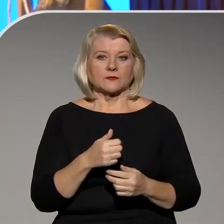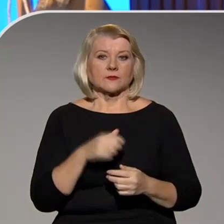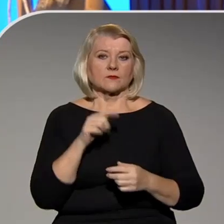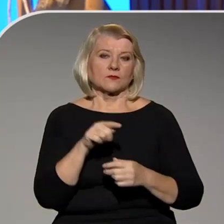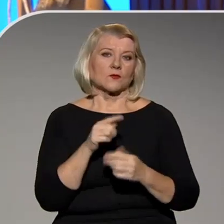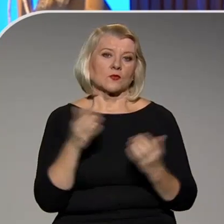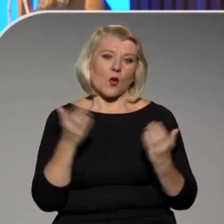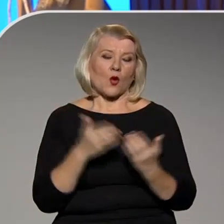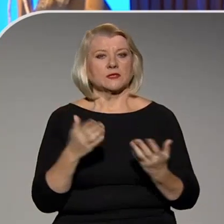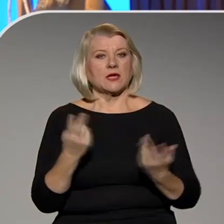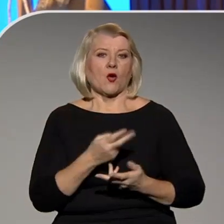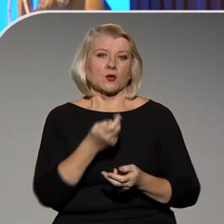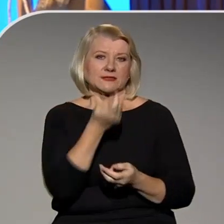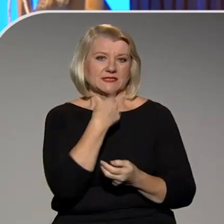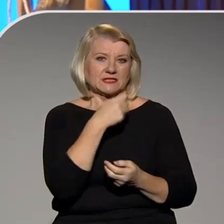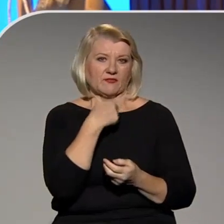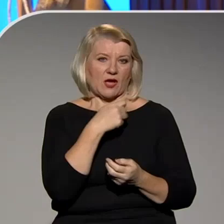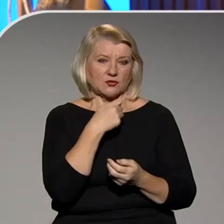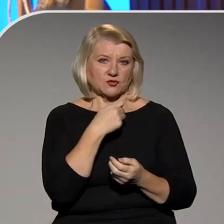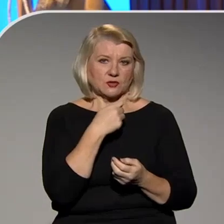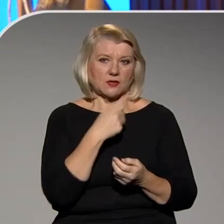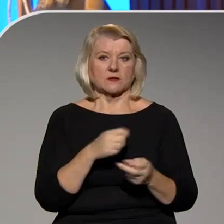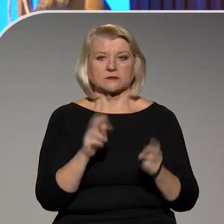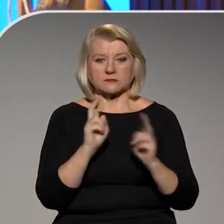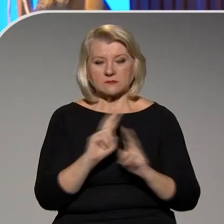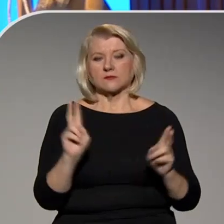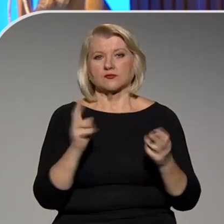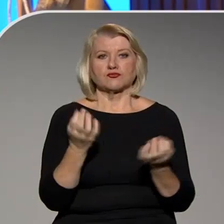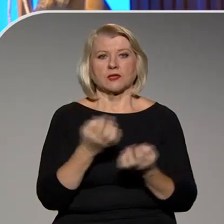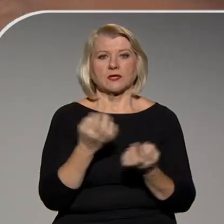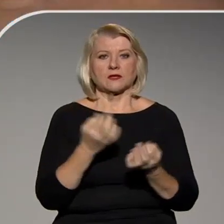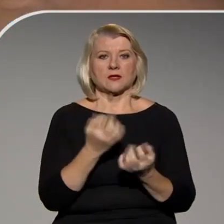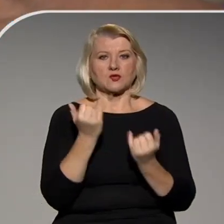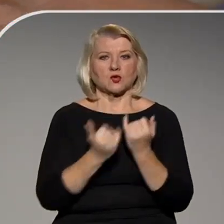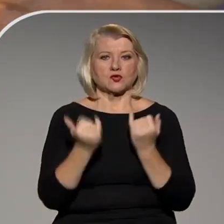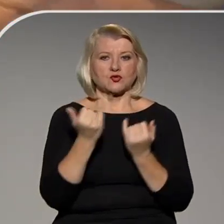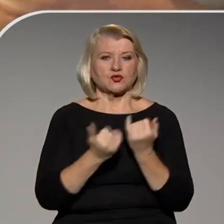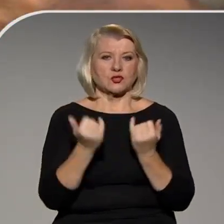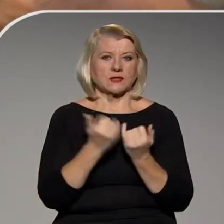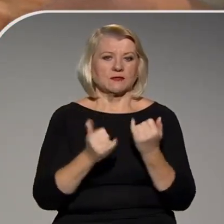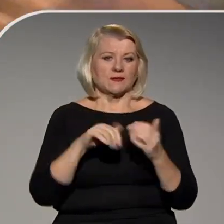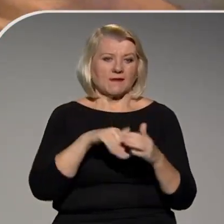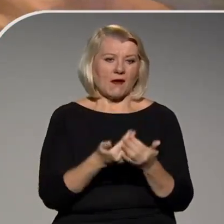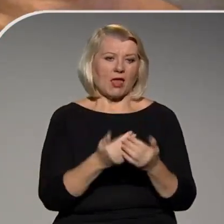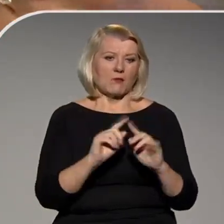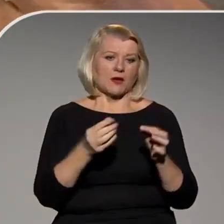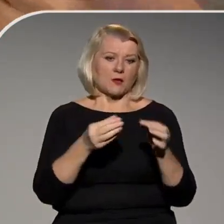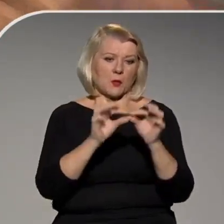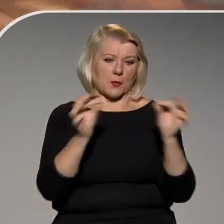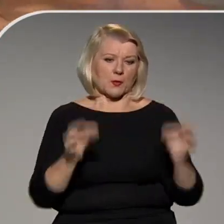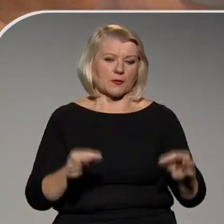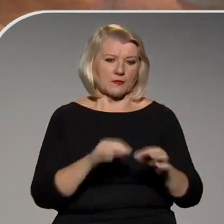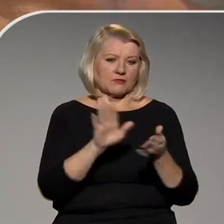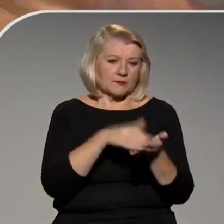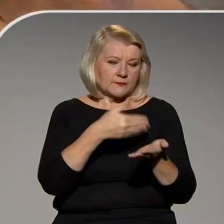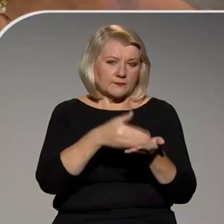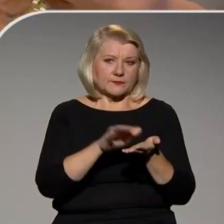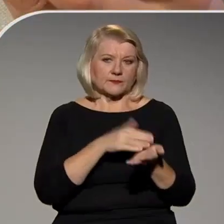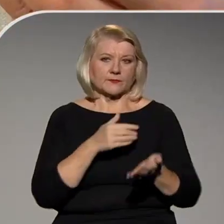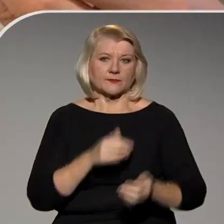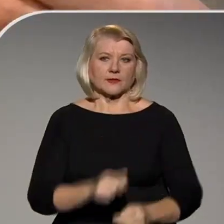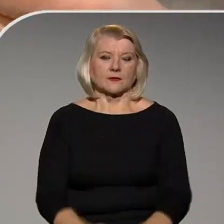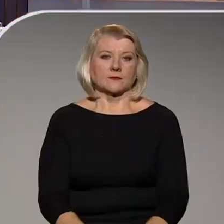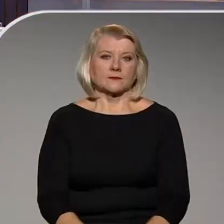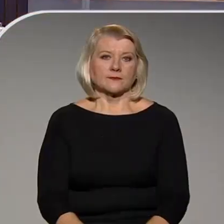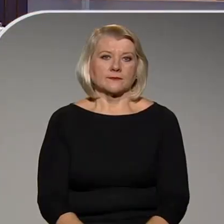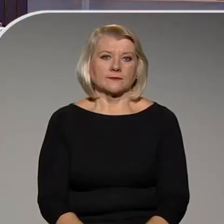fajn svačinka, kterou si namažete na nějaký žitný nebo celozrný chlebík, klidně i takhle na ten